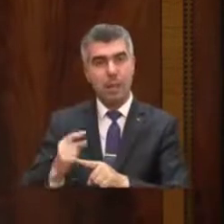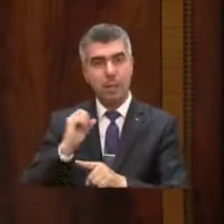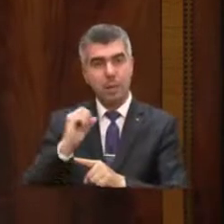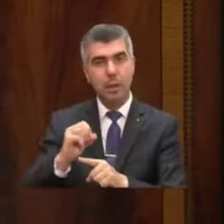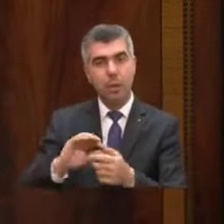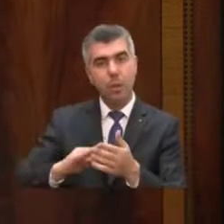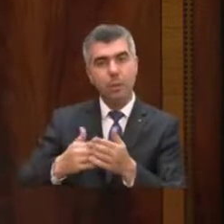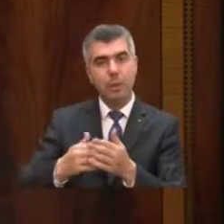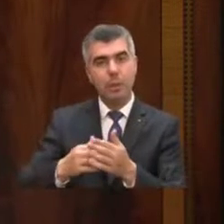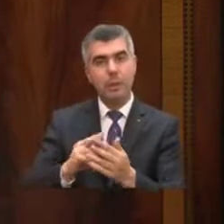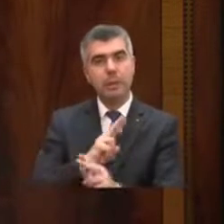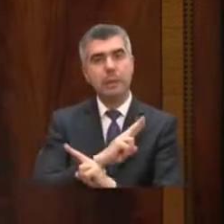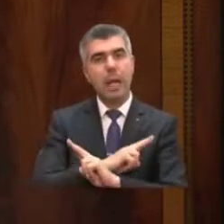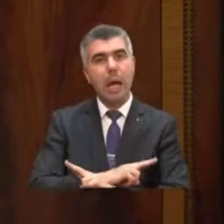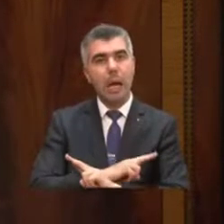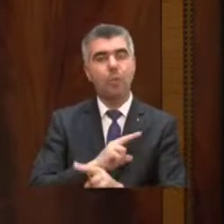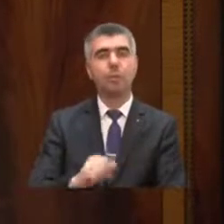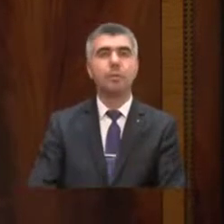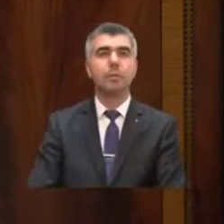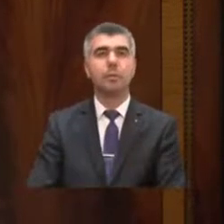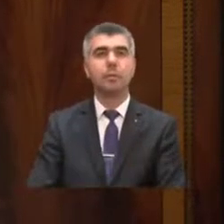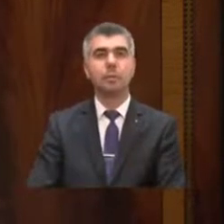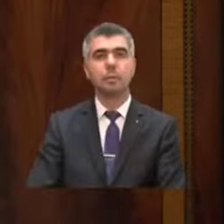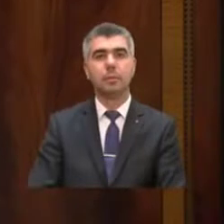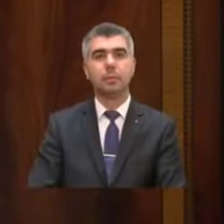ديال المتقاعدين.